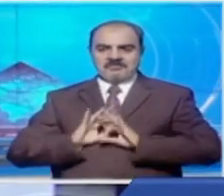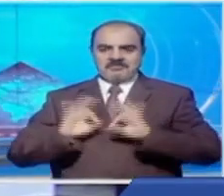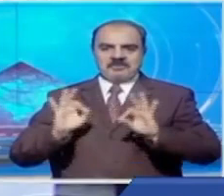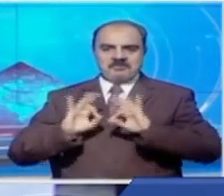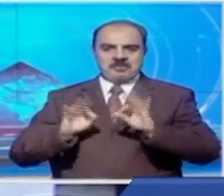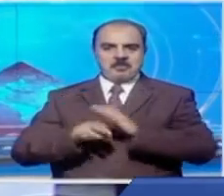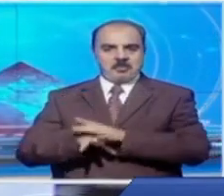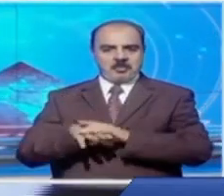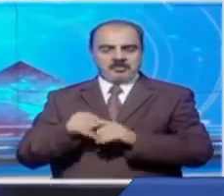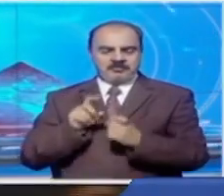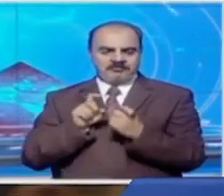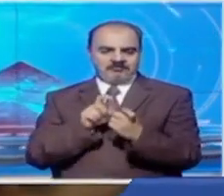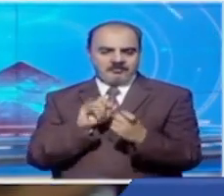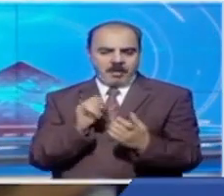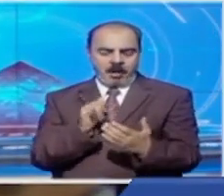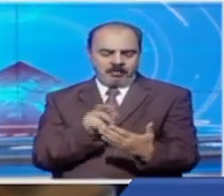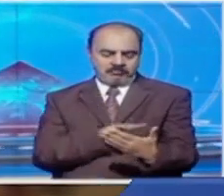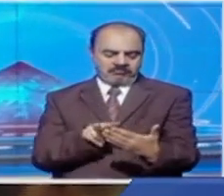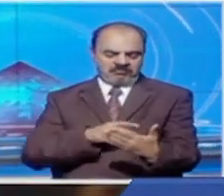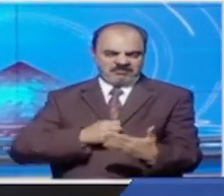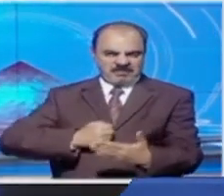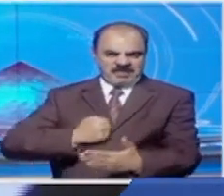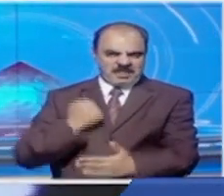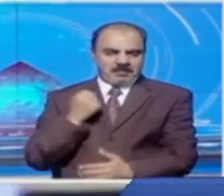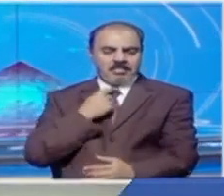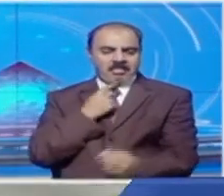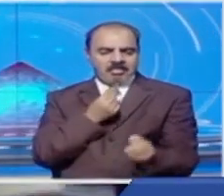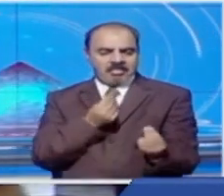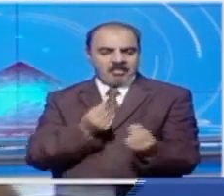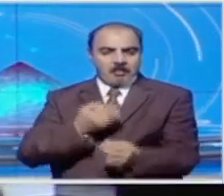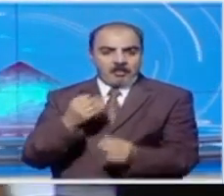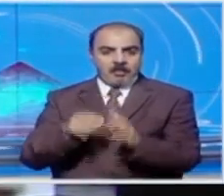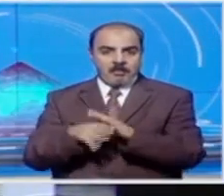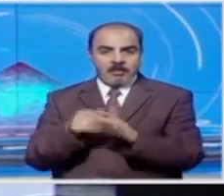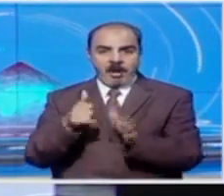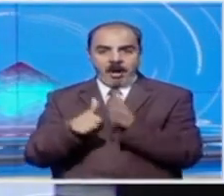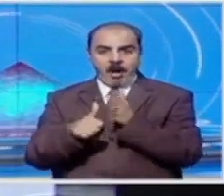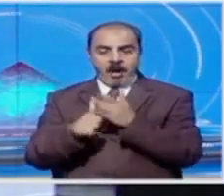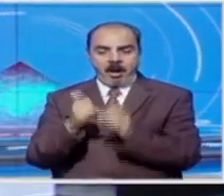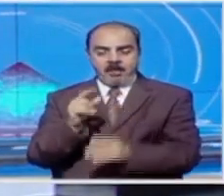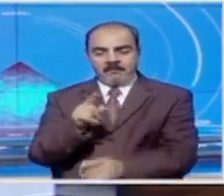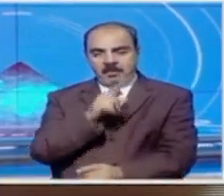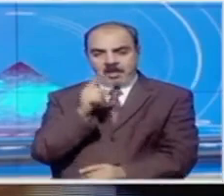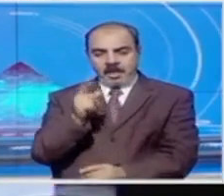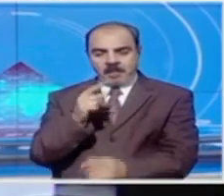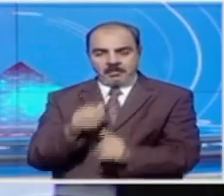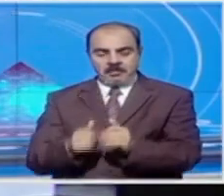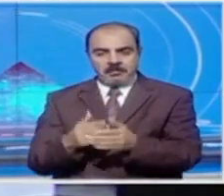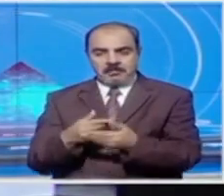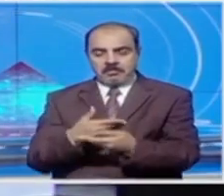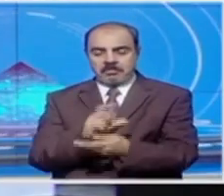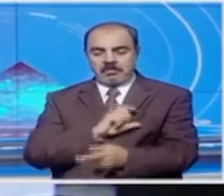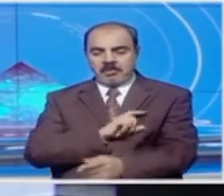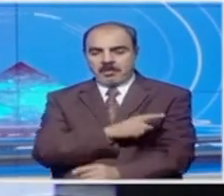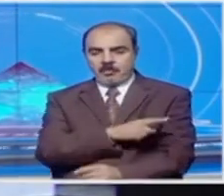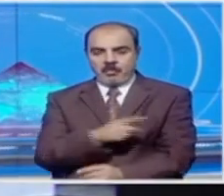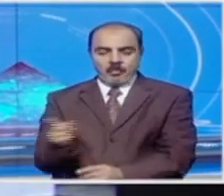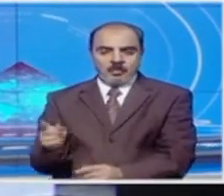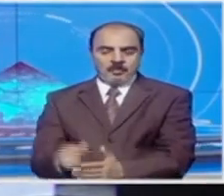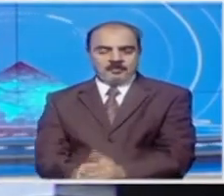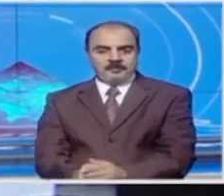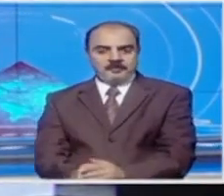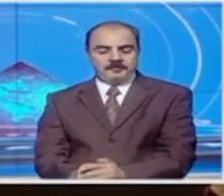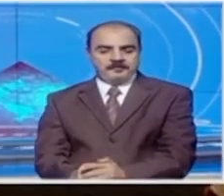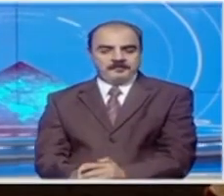في مشروع تحدي القراءة، أكبر مشروع عربي لتشجيع القراءة لدى الطلاب في العالم